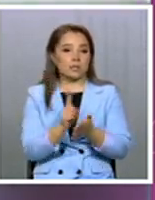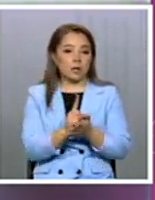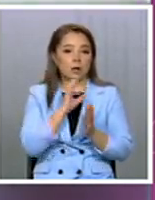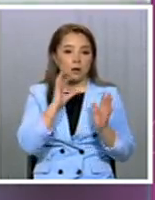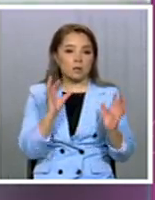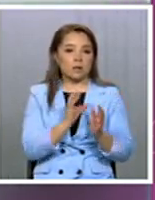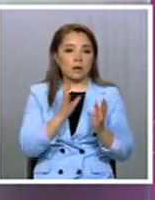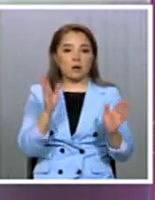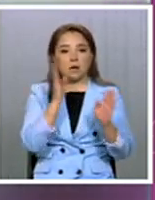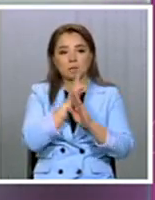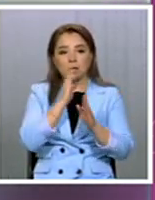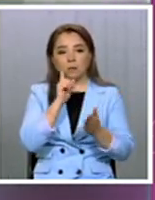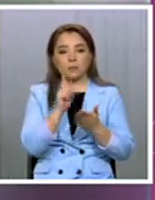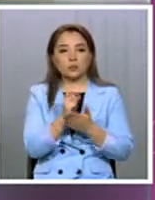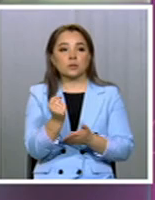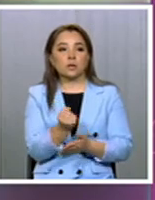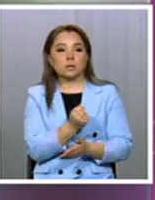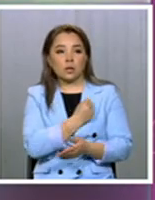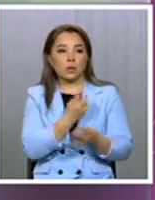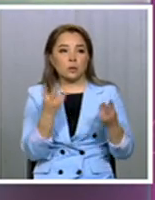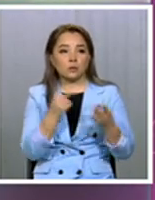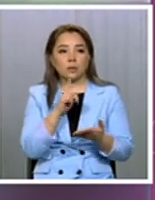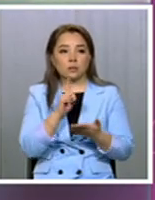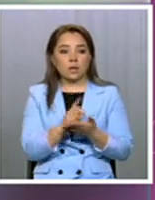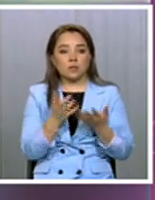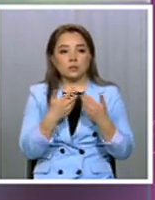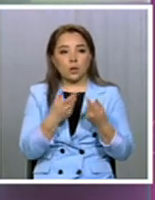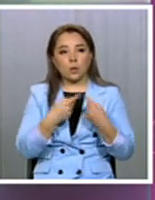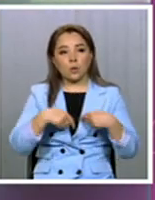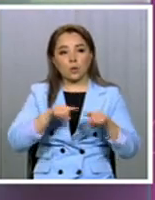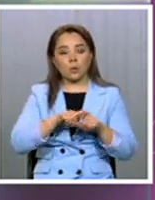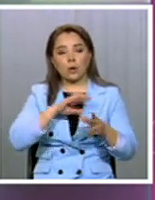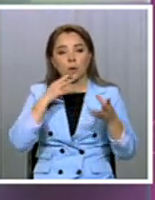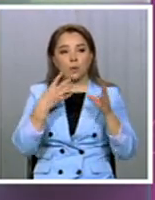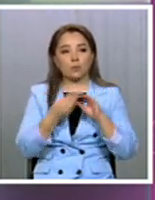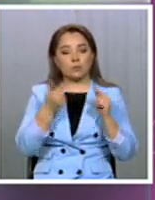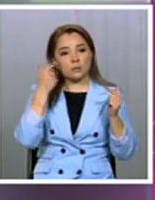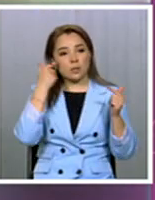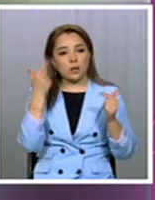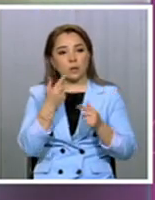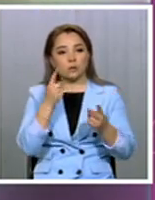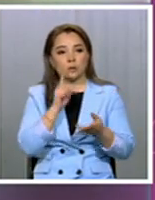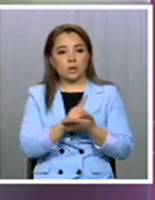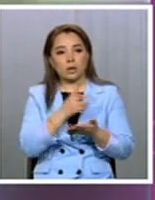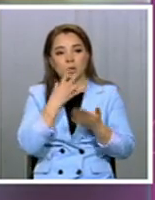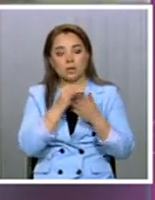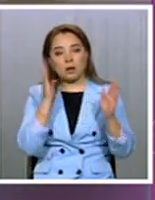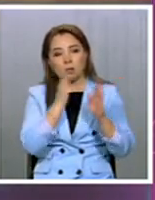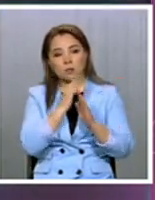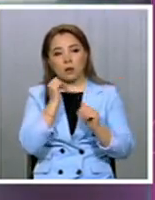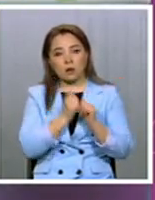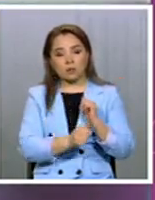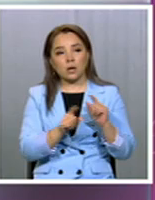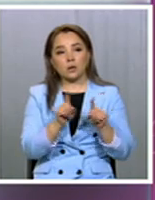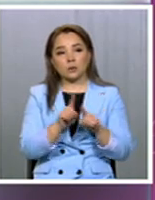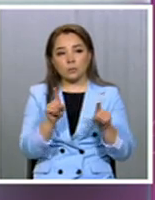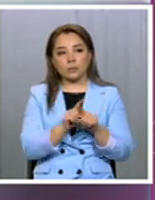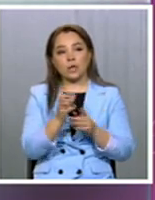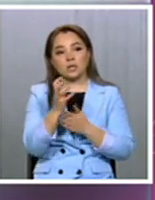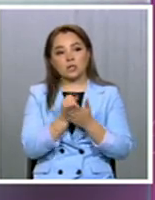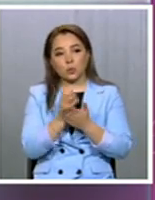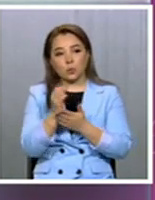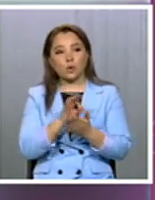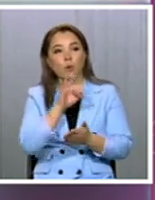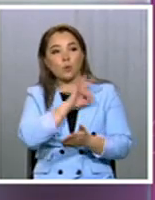экология мәселесіне жанашырлық танытатын саналы қоғамды қалыптастыру. Әрбір адамның табиғат пен оның ресурстарын қолдануға саналы